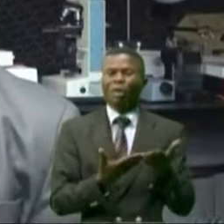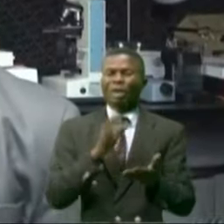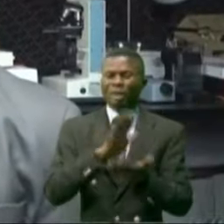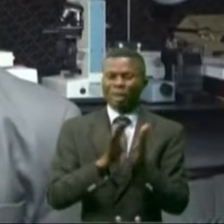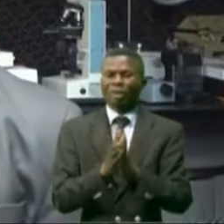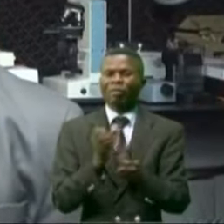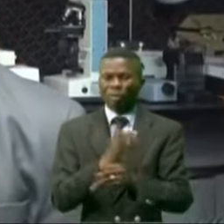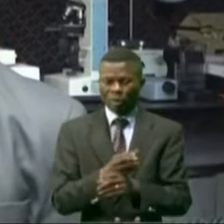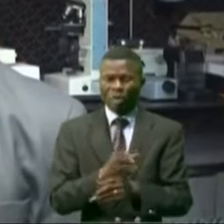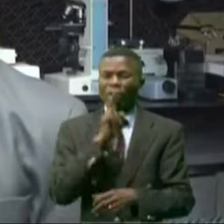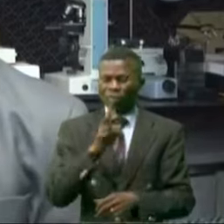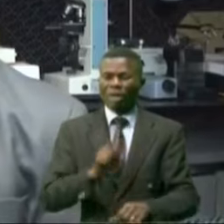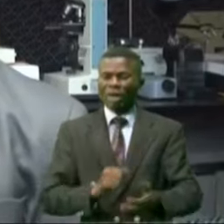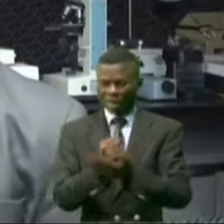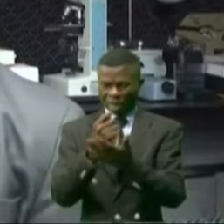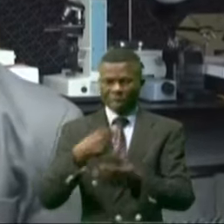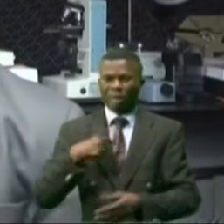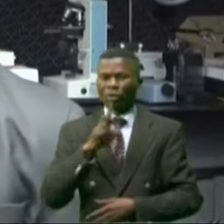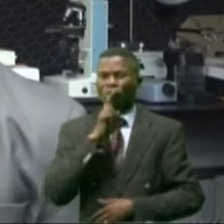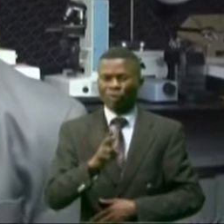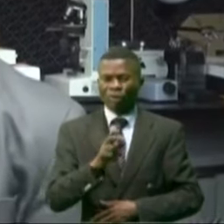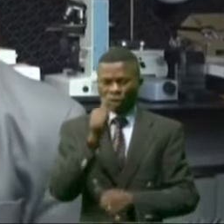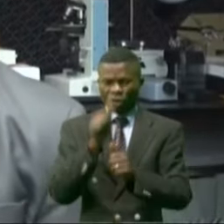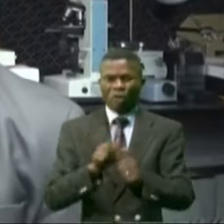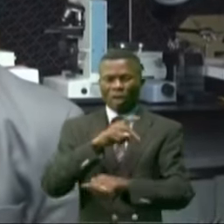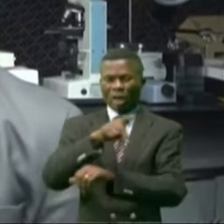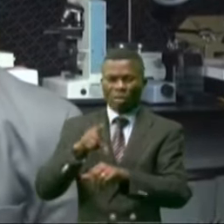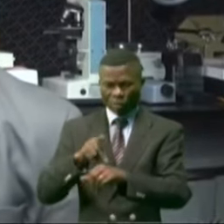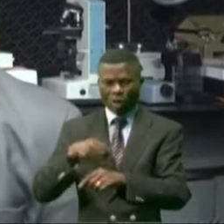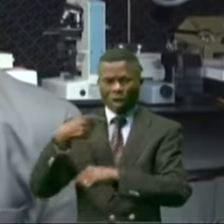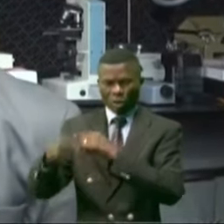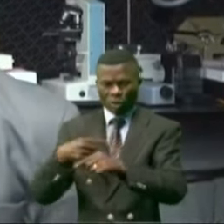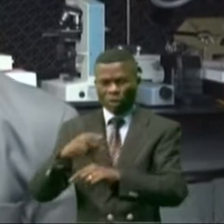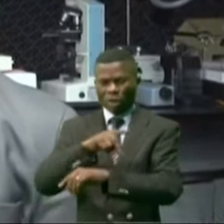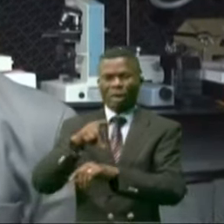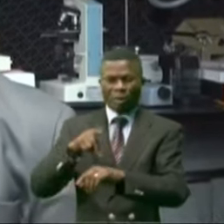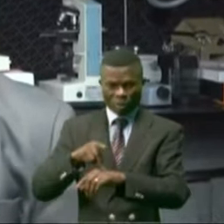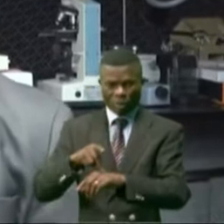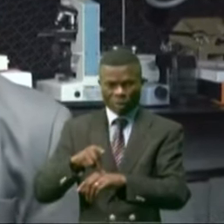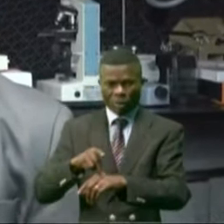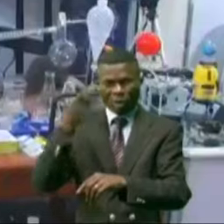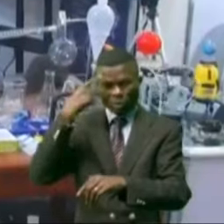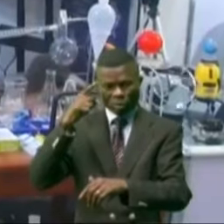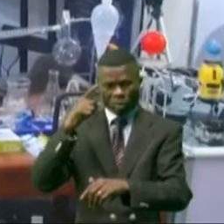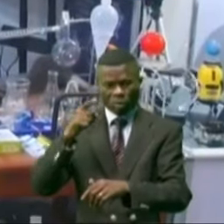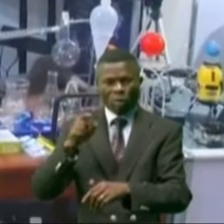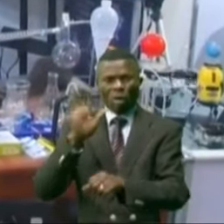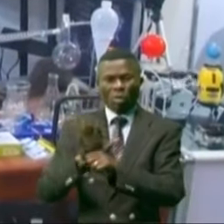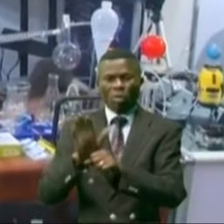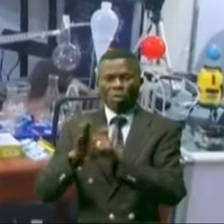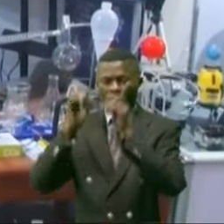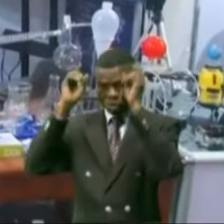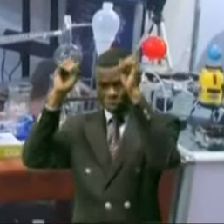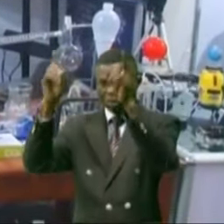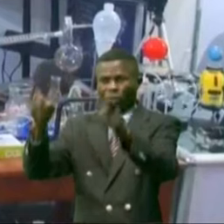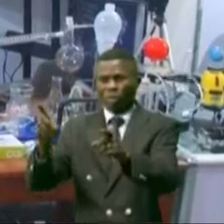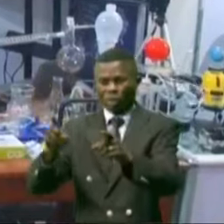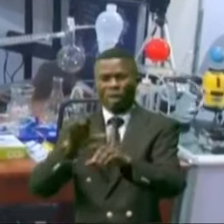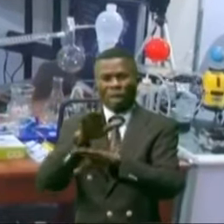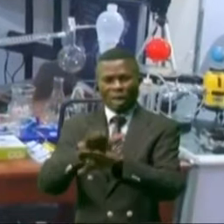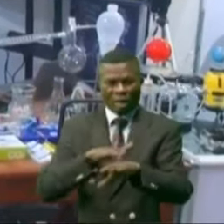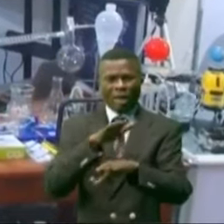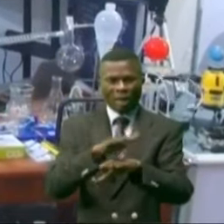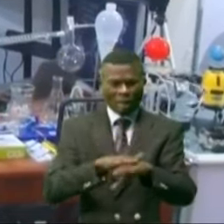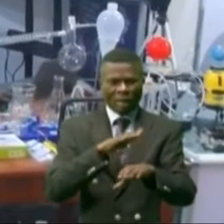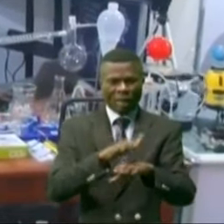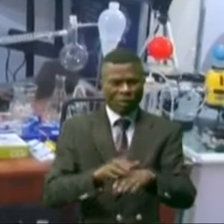je sais qu'il va nous assister afin que chaque province, nous pouvons commencer par les provinces, puisse avoir un lot de bus et progressivement, nous pouvons comme